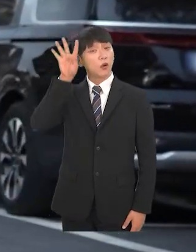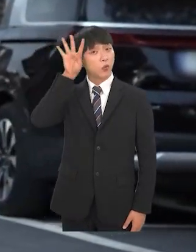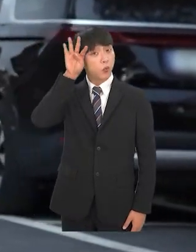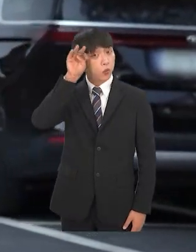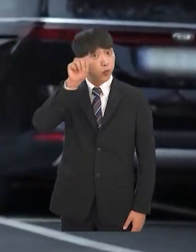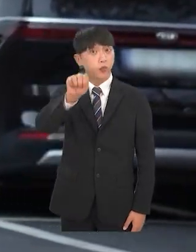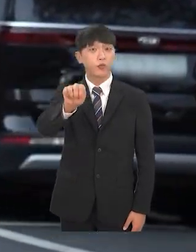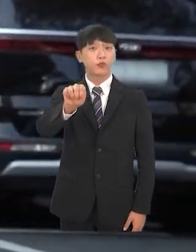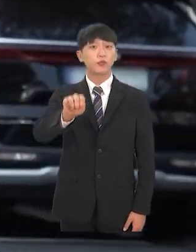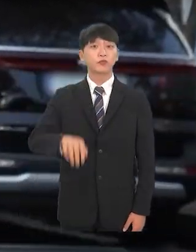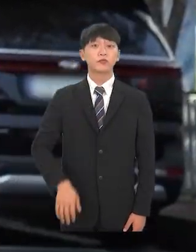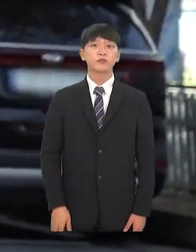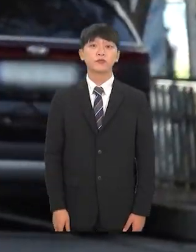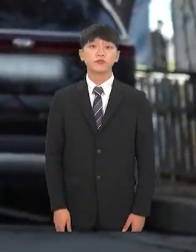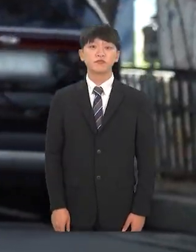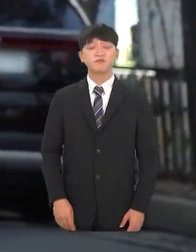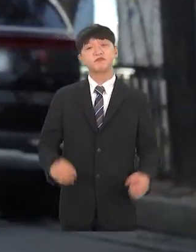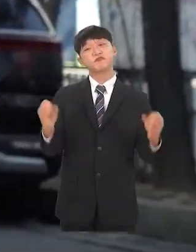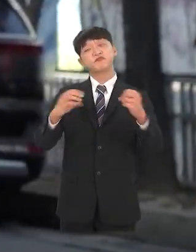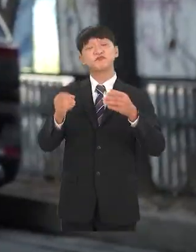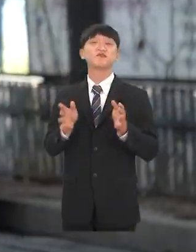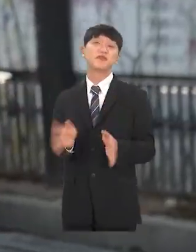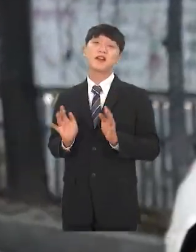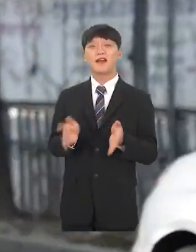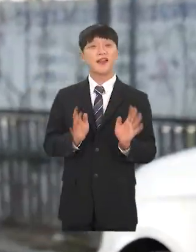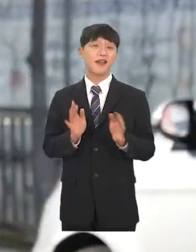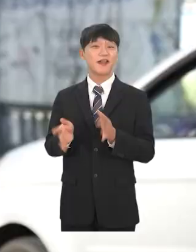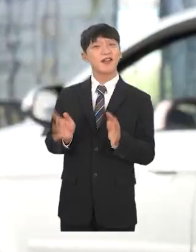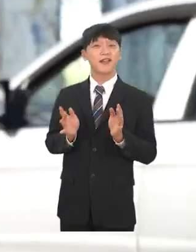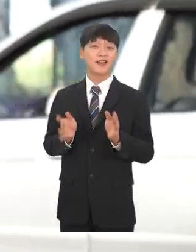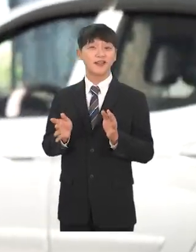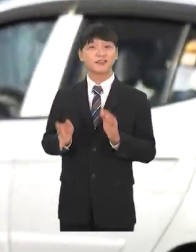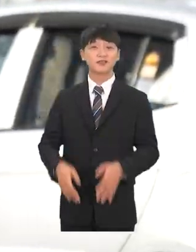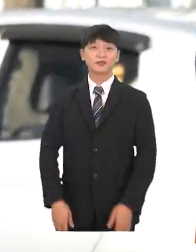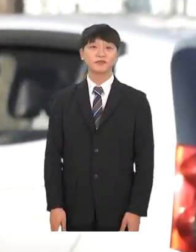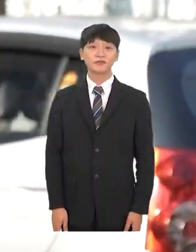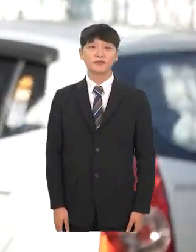며칠이 지나고 야, 지겹시다. 뭐 게임 아예 안 하냐?